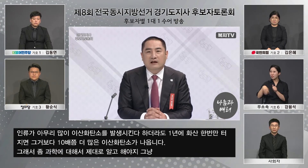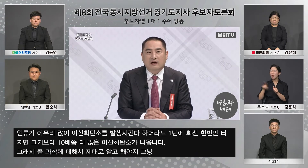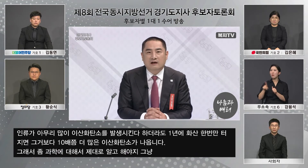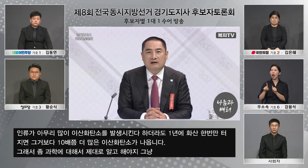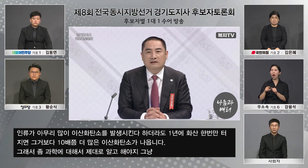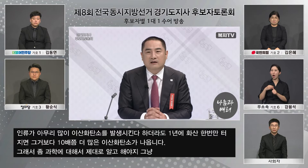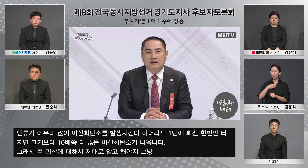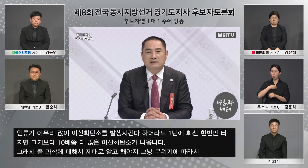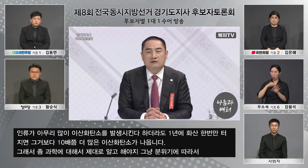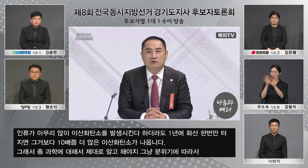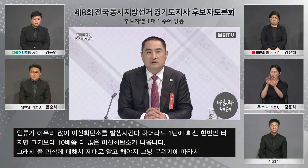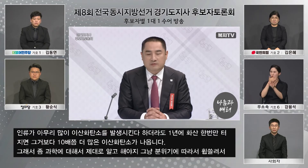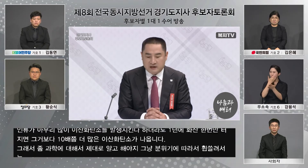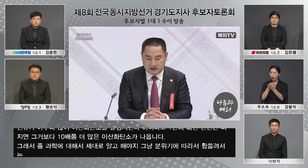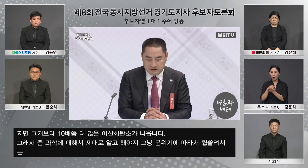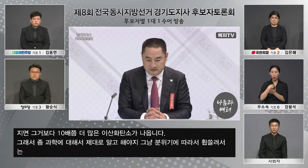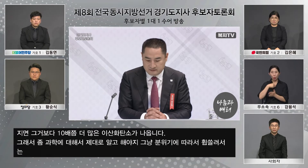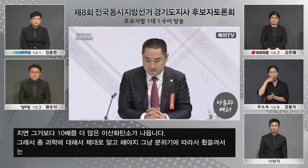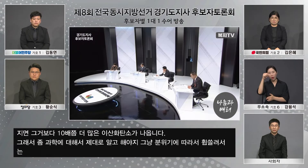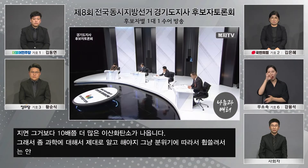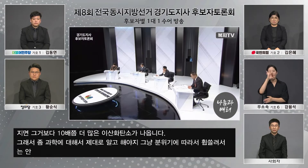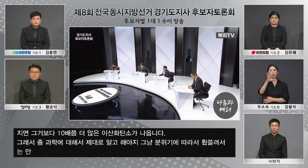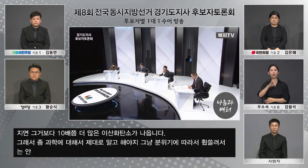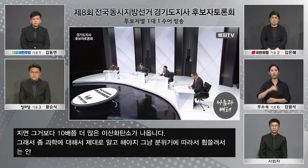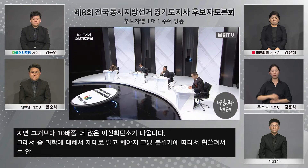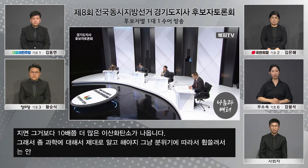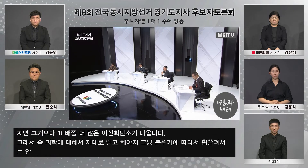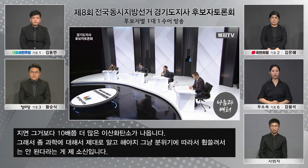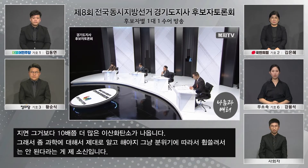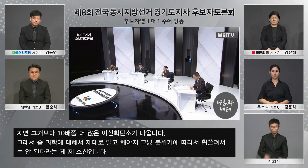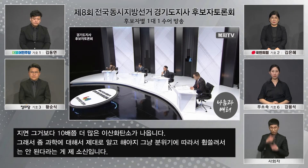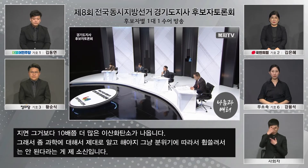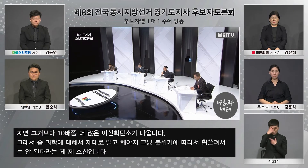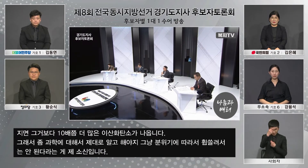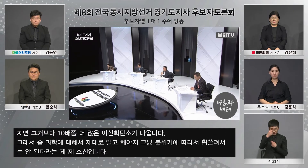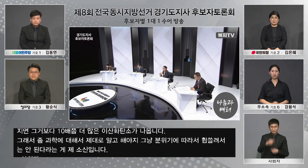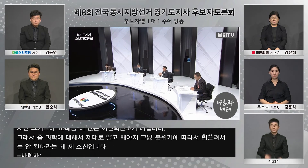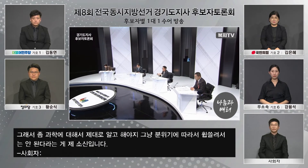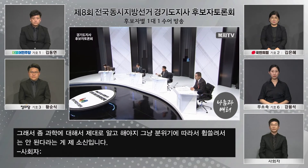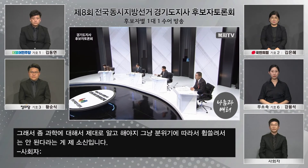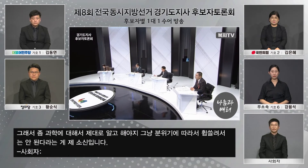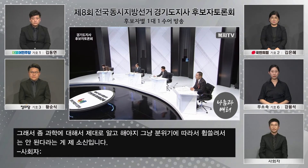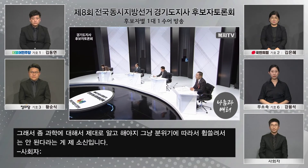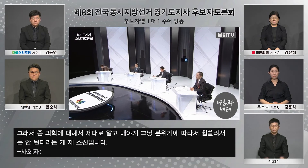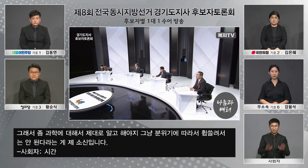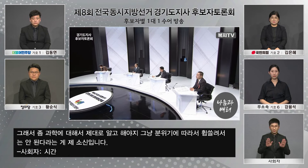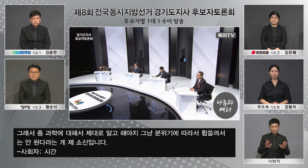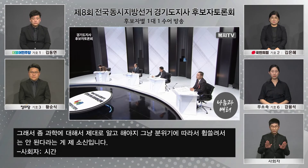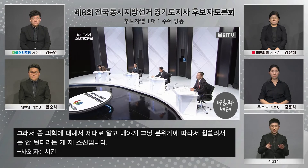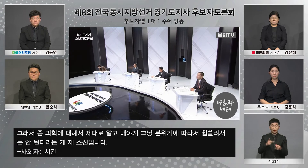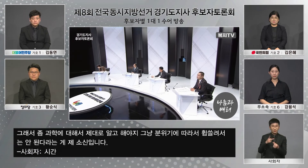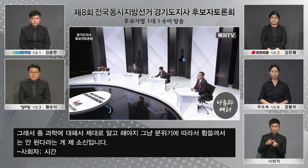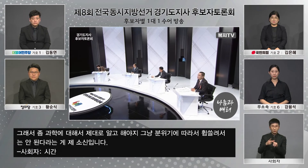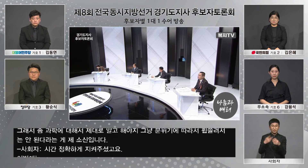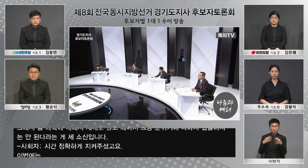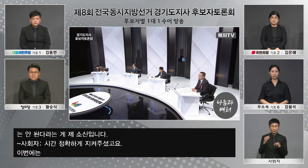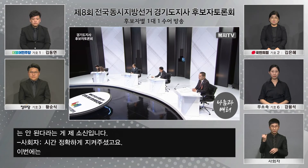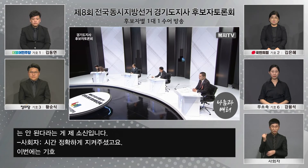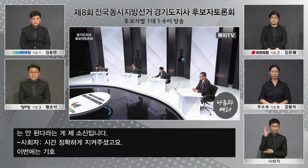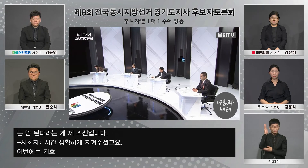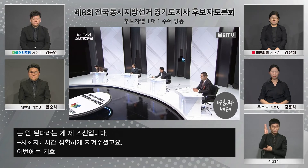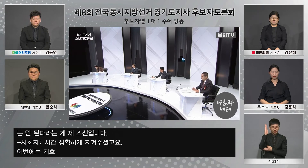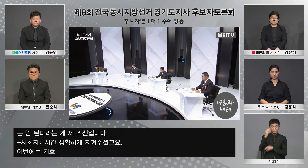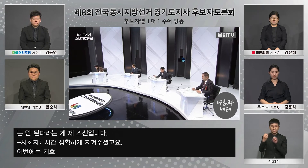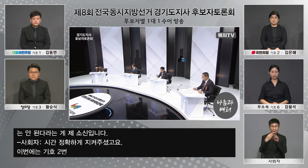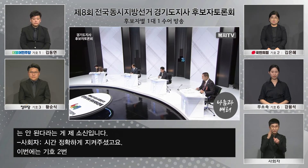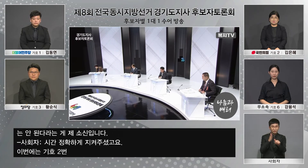안 된다라는 게 제 소신입니다. 네, 시간 정확하게 지켜주셨고요. 이번에는 기호 2번 국민의힘 김은혜 후보의 답변